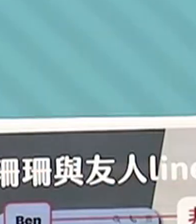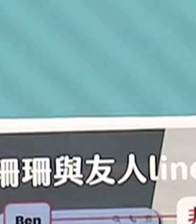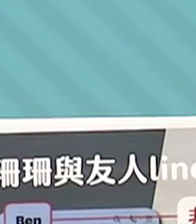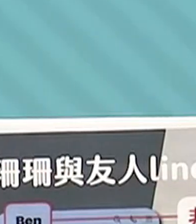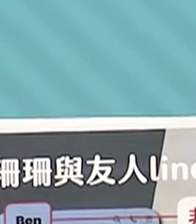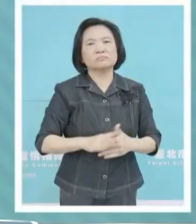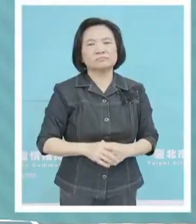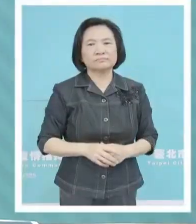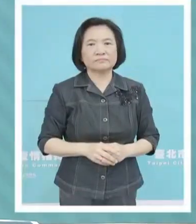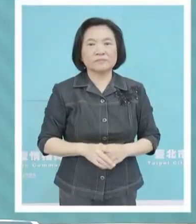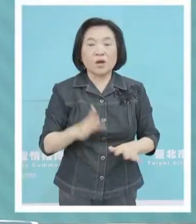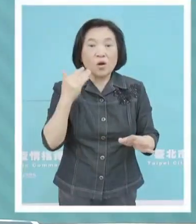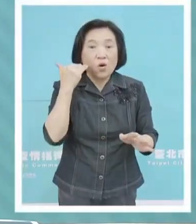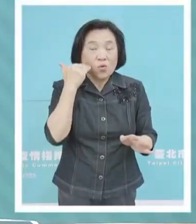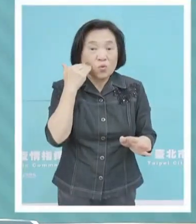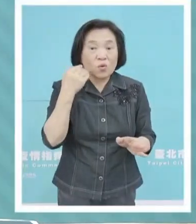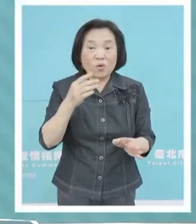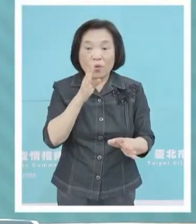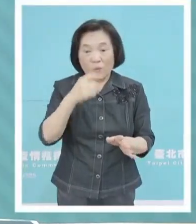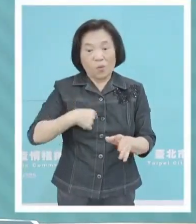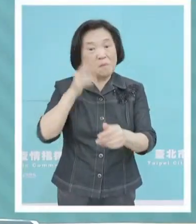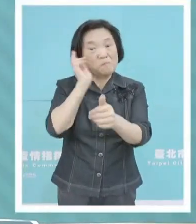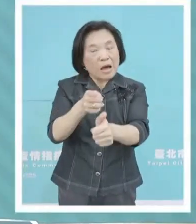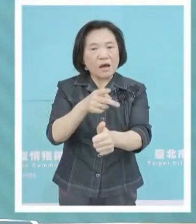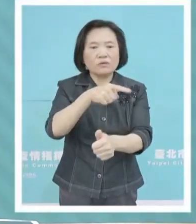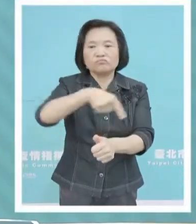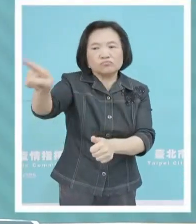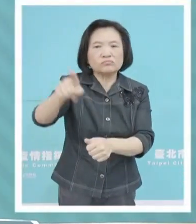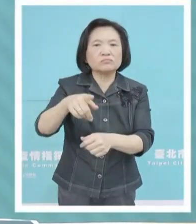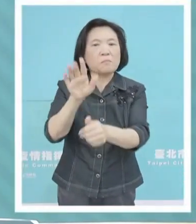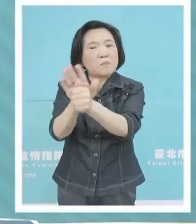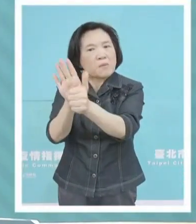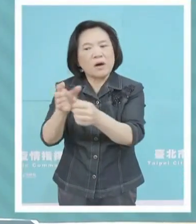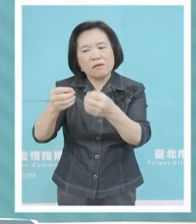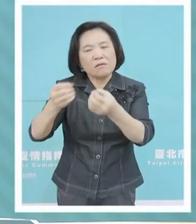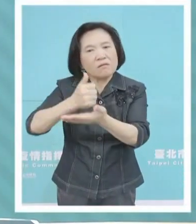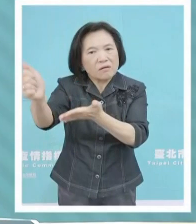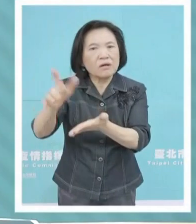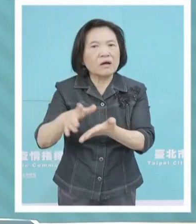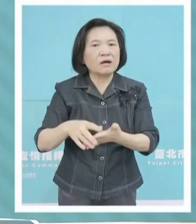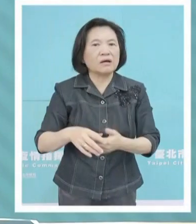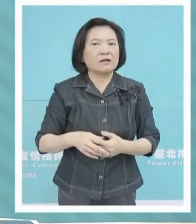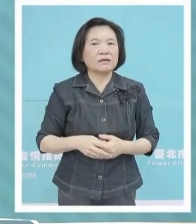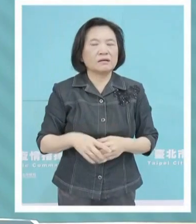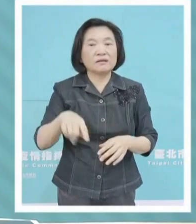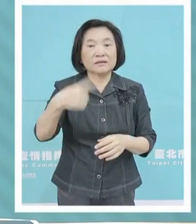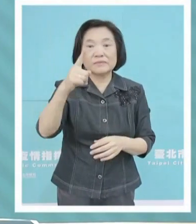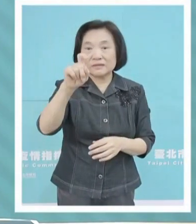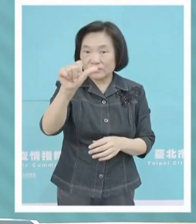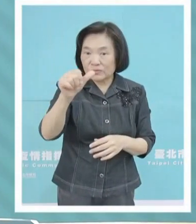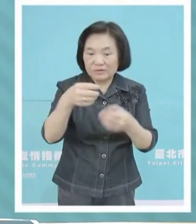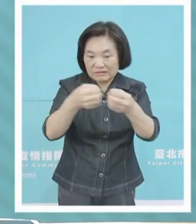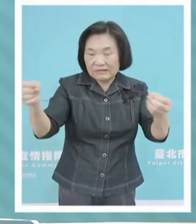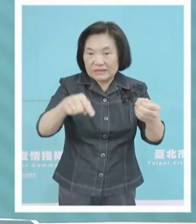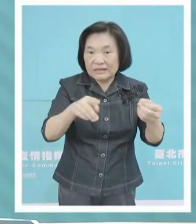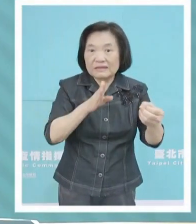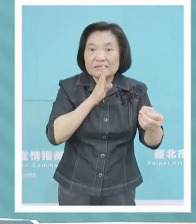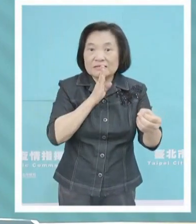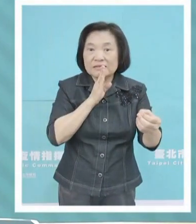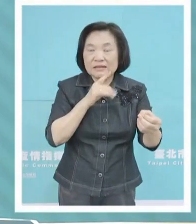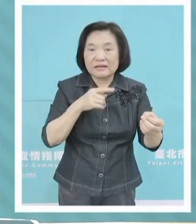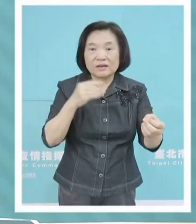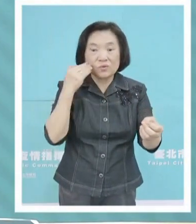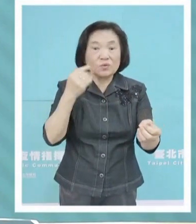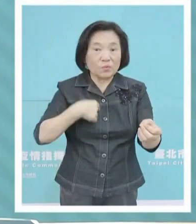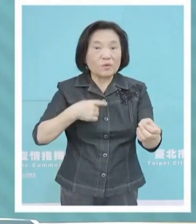会害死我。如果是我指示或我要求卫生局核发这个115瓶的疫苗